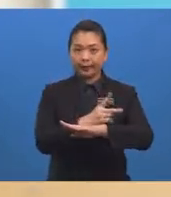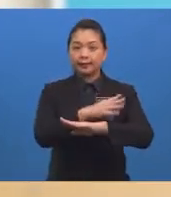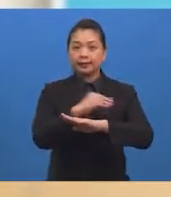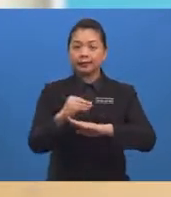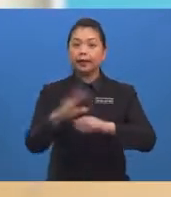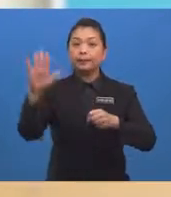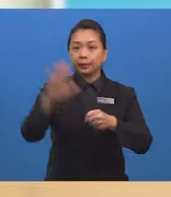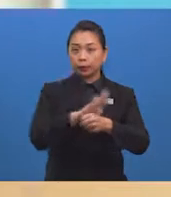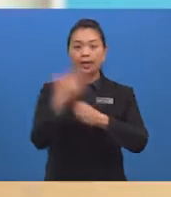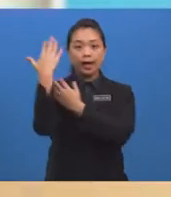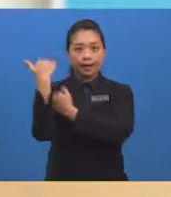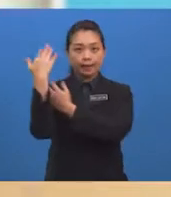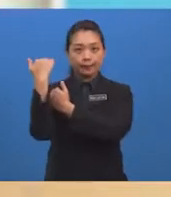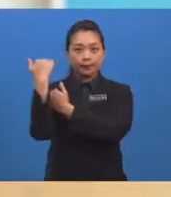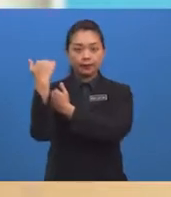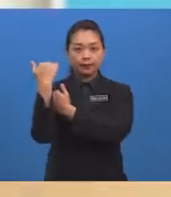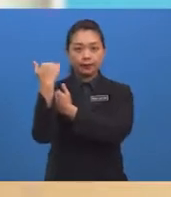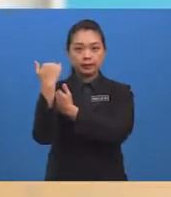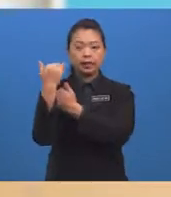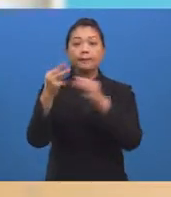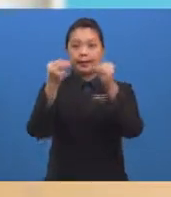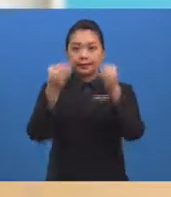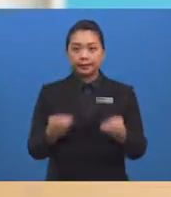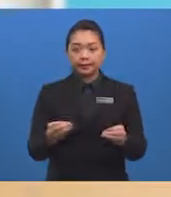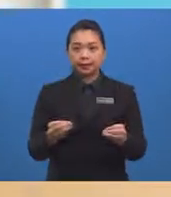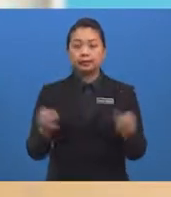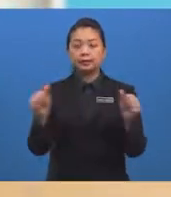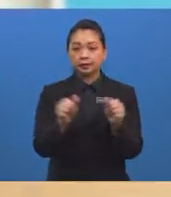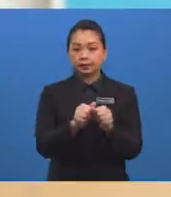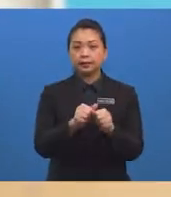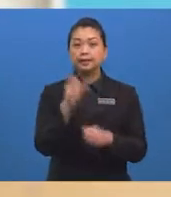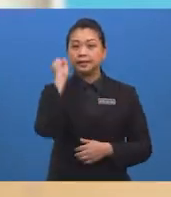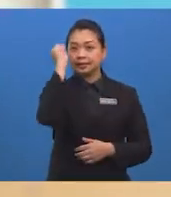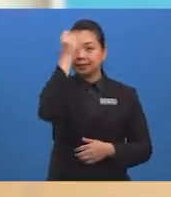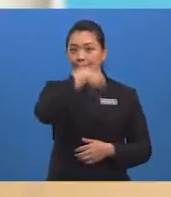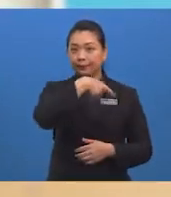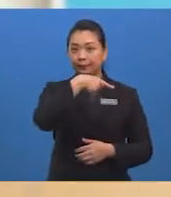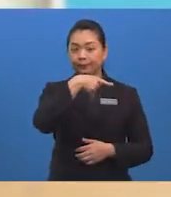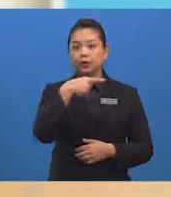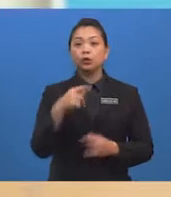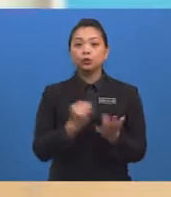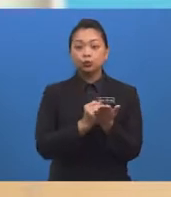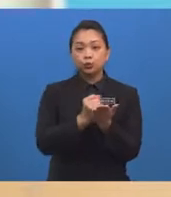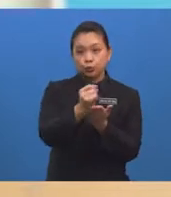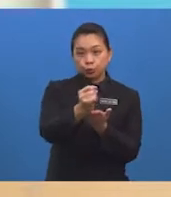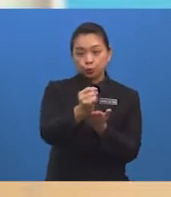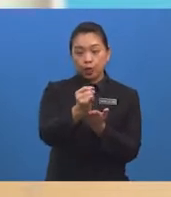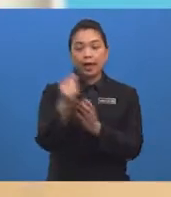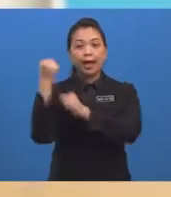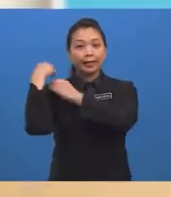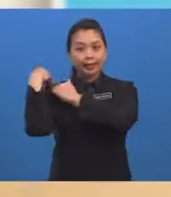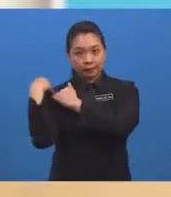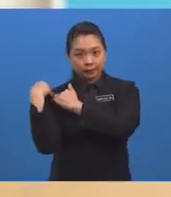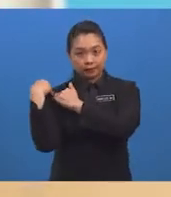memenuhi harapan masyarakat dengan mengamalkan sikap jujur, accountability